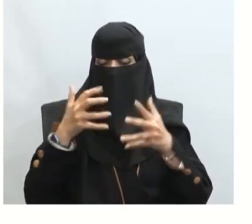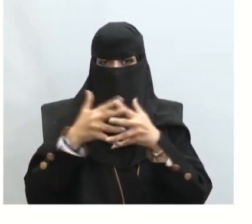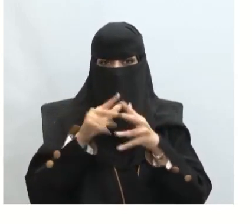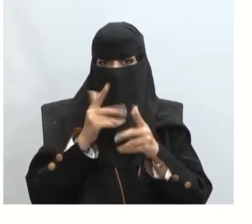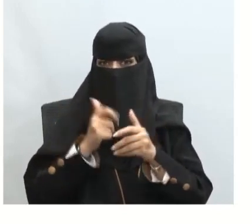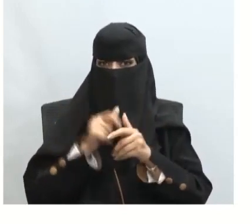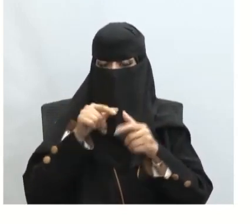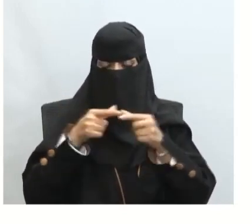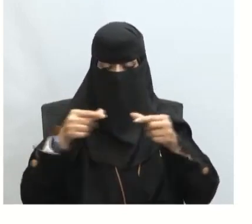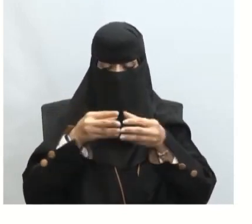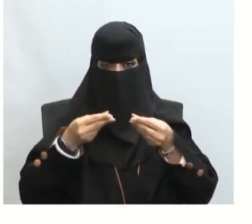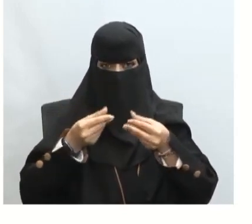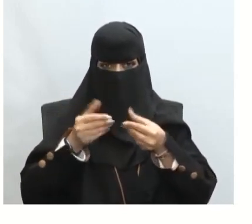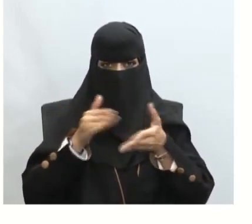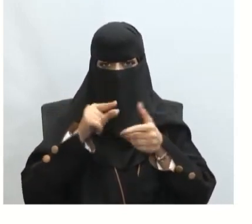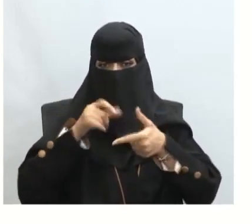طبعا هنا الاكياس